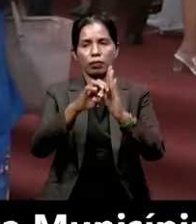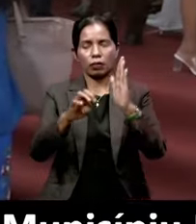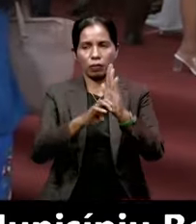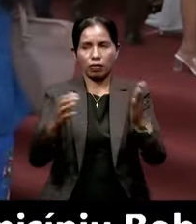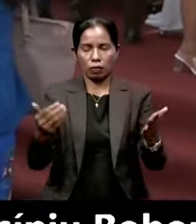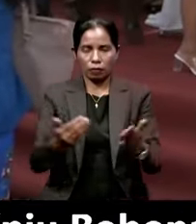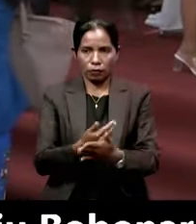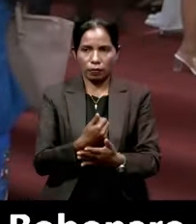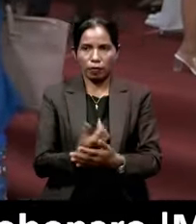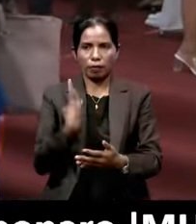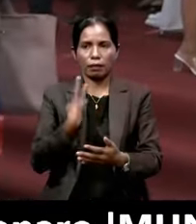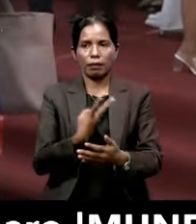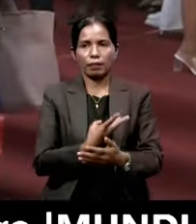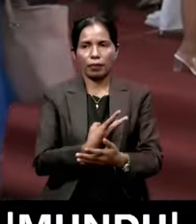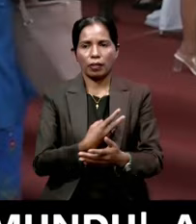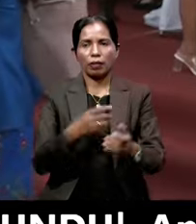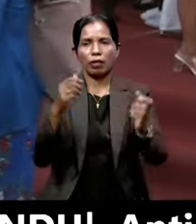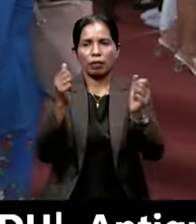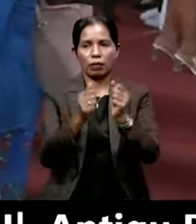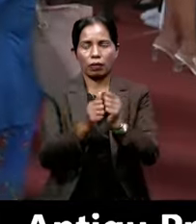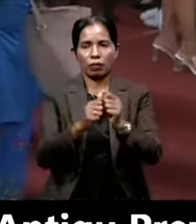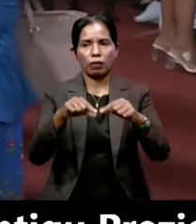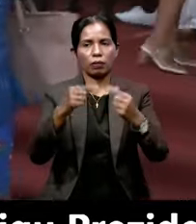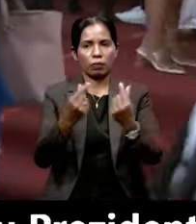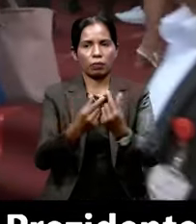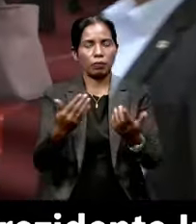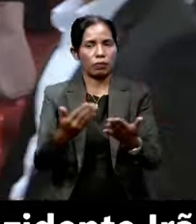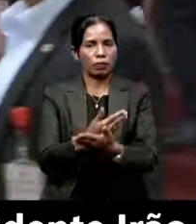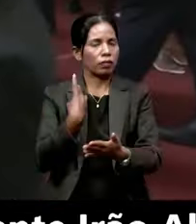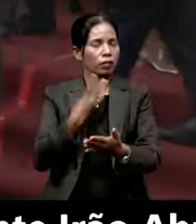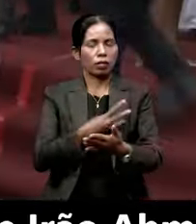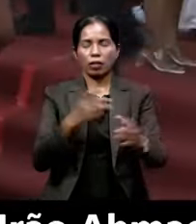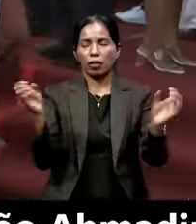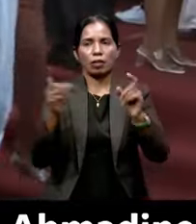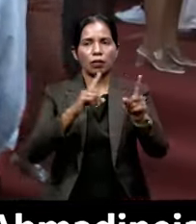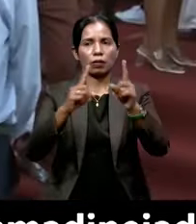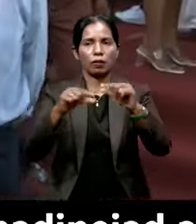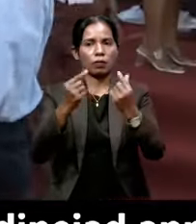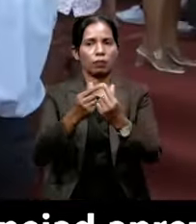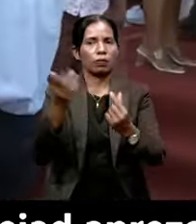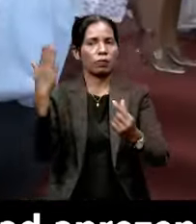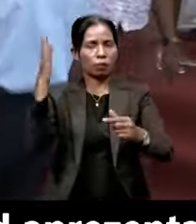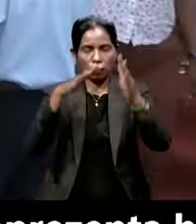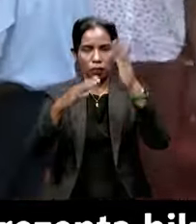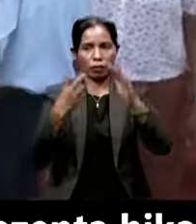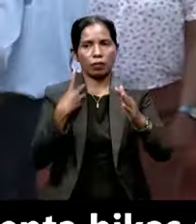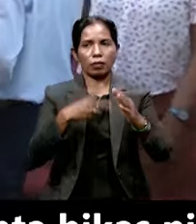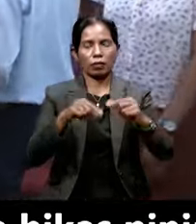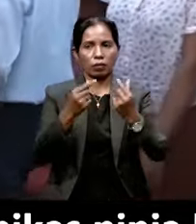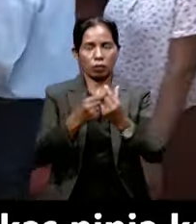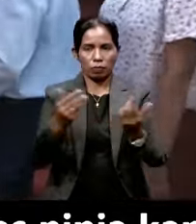ba ho kipa fon itu se la kuliah fali kipa se ulu problema se rutlah ya kita baho kipa